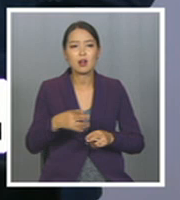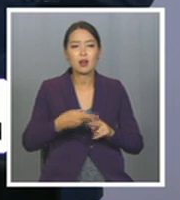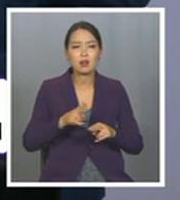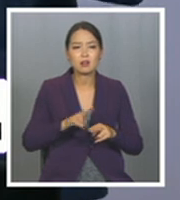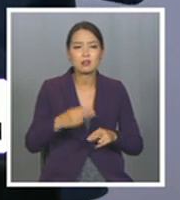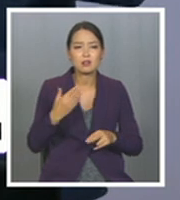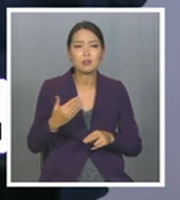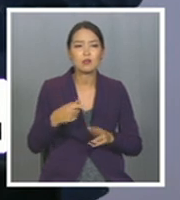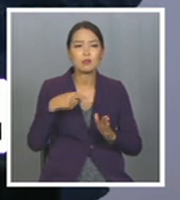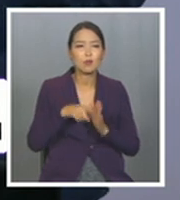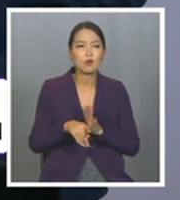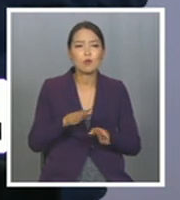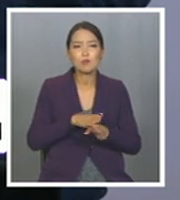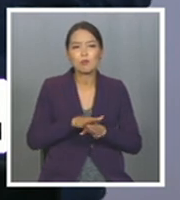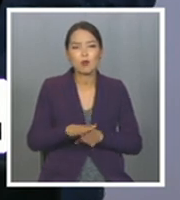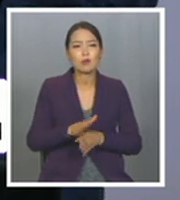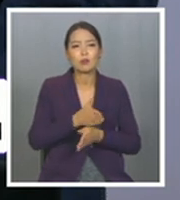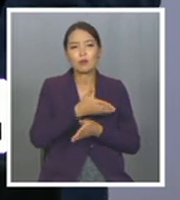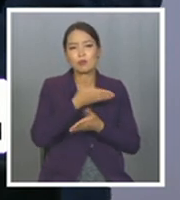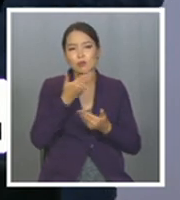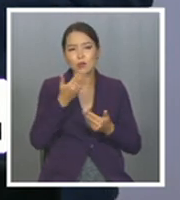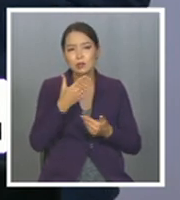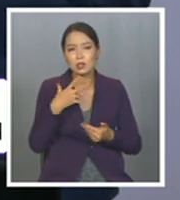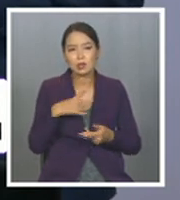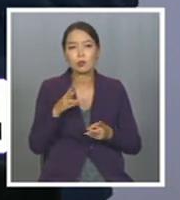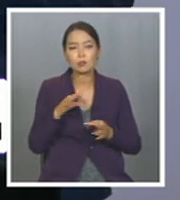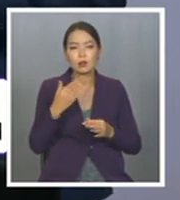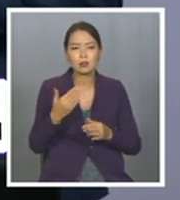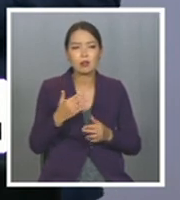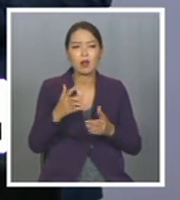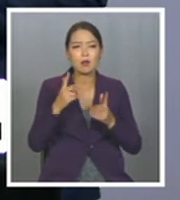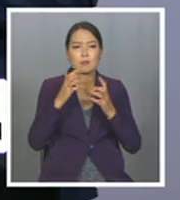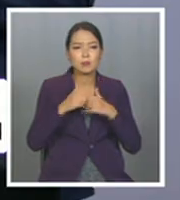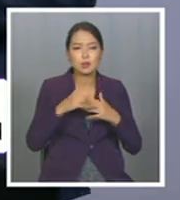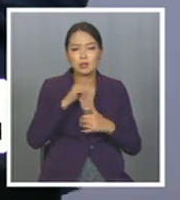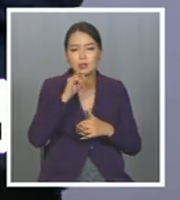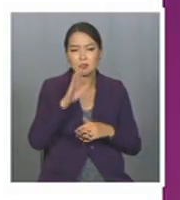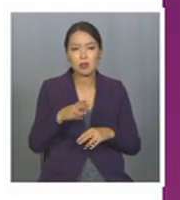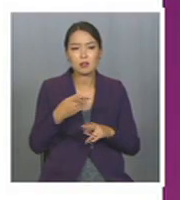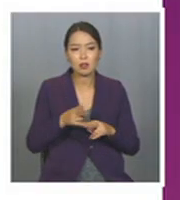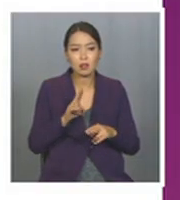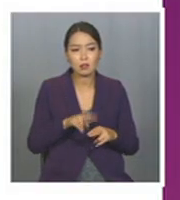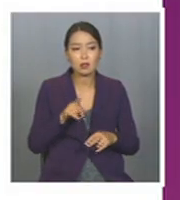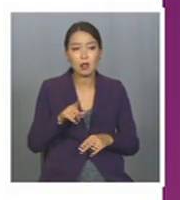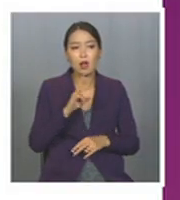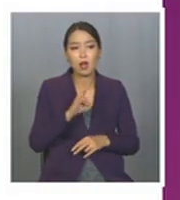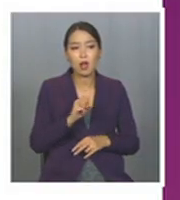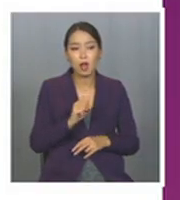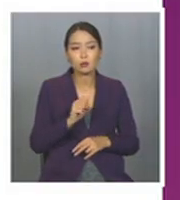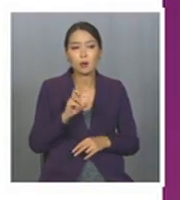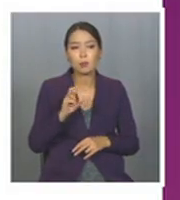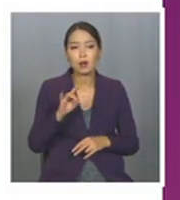оның ықпалын толықтай жоққа шығармаса да, бірақ ол шешуші рөлі атқармайды деген көз қарасты Антуан Барнаф ұсынды.